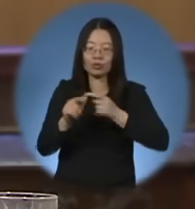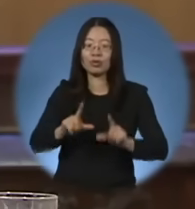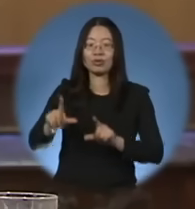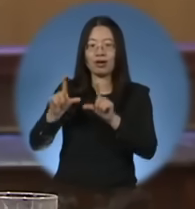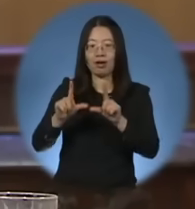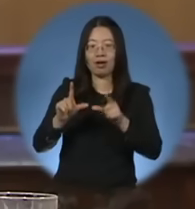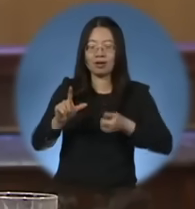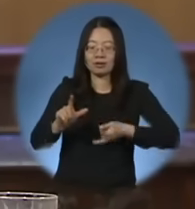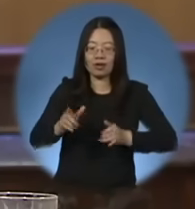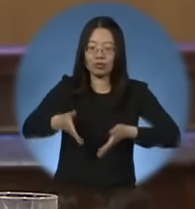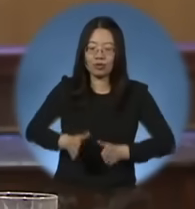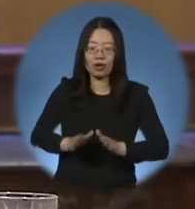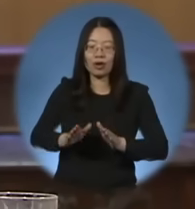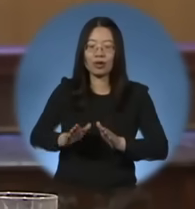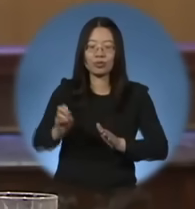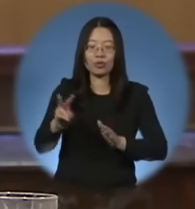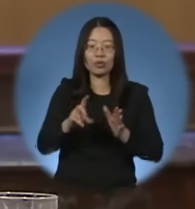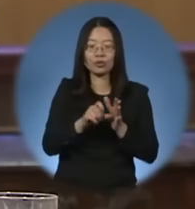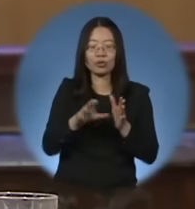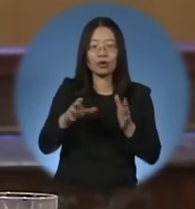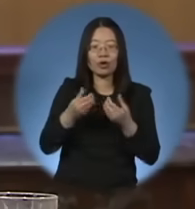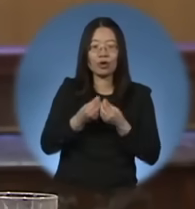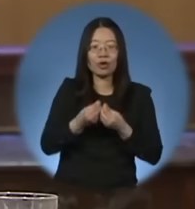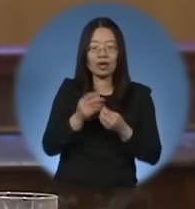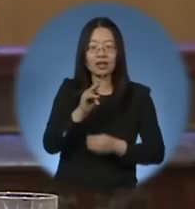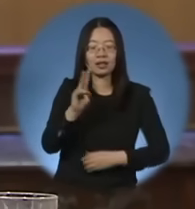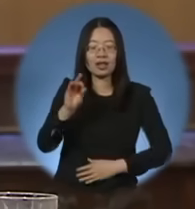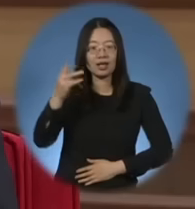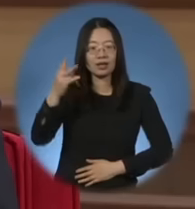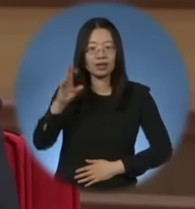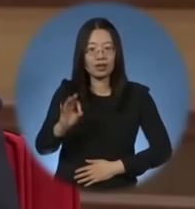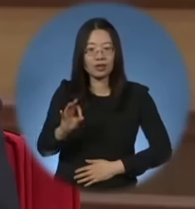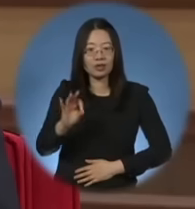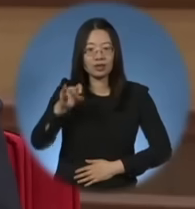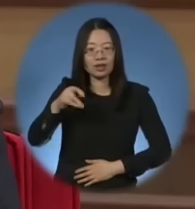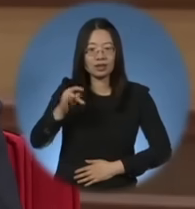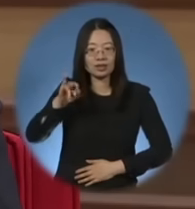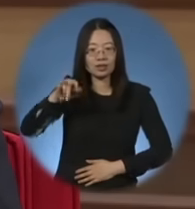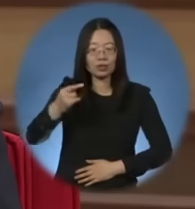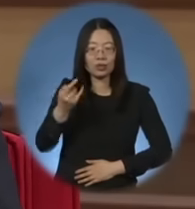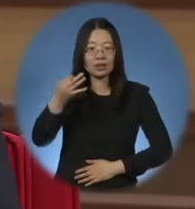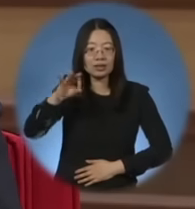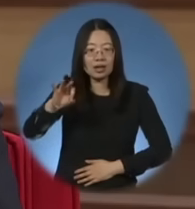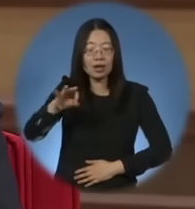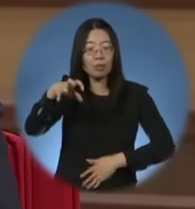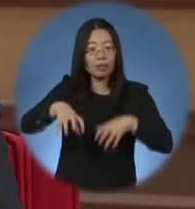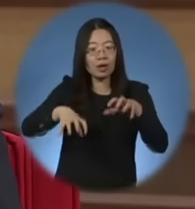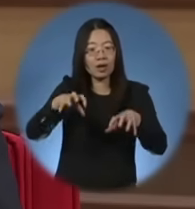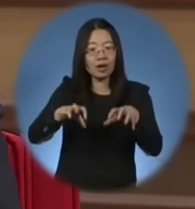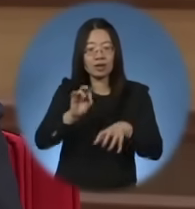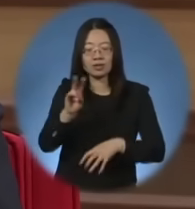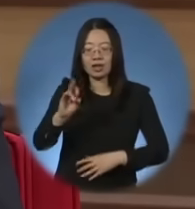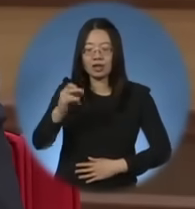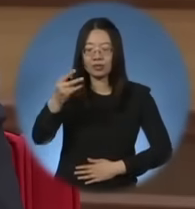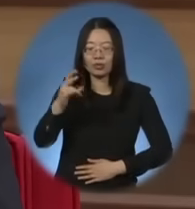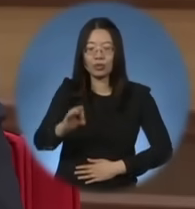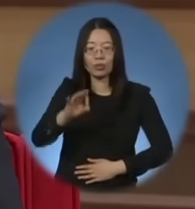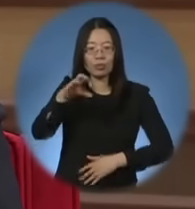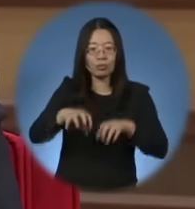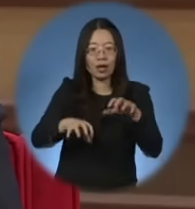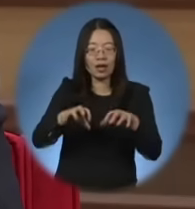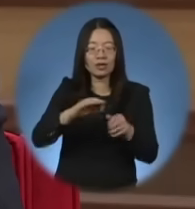거군요 자식 낳고 또한 유명한 케이스가 양동 유네스코 인정한 마울 양동